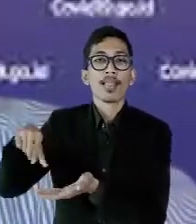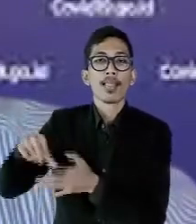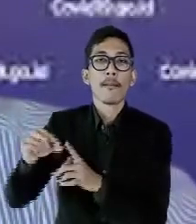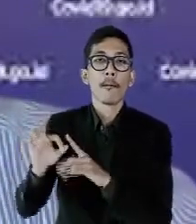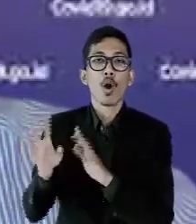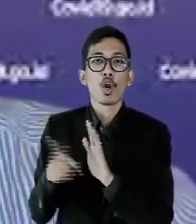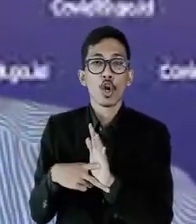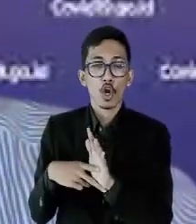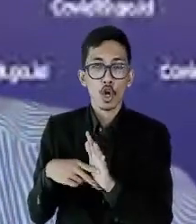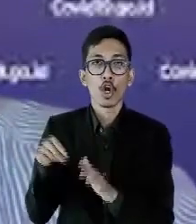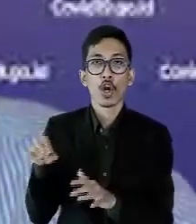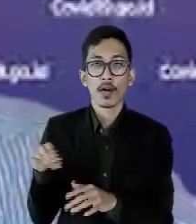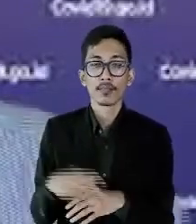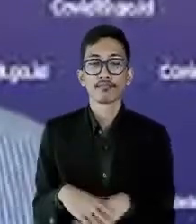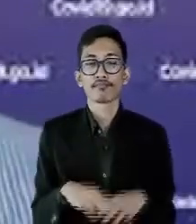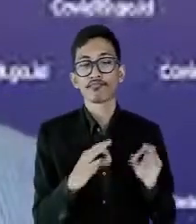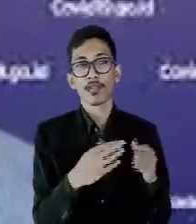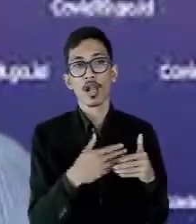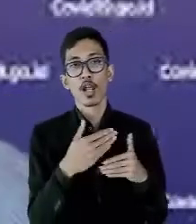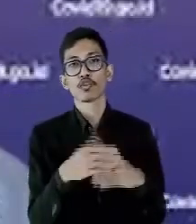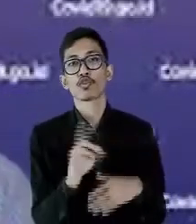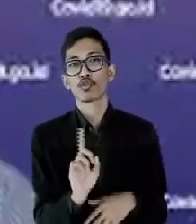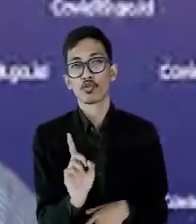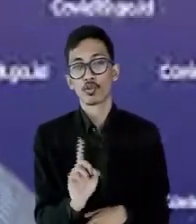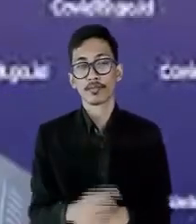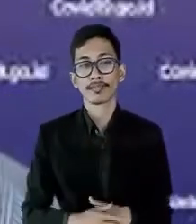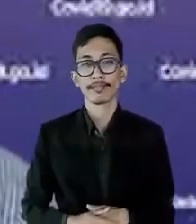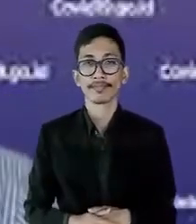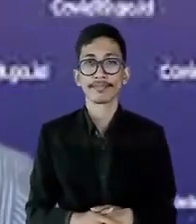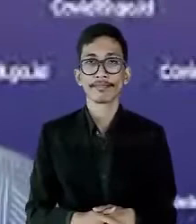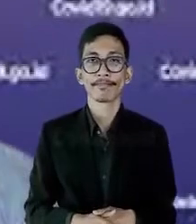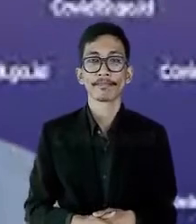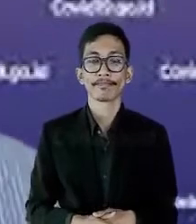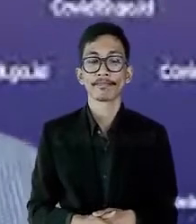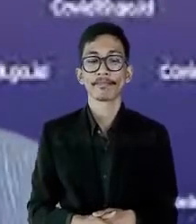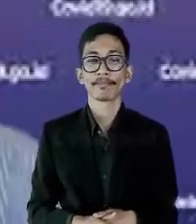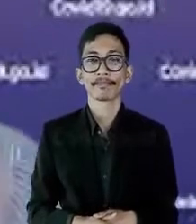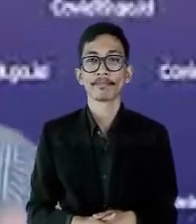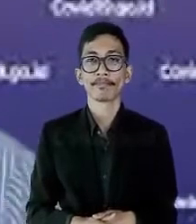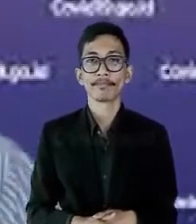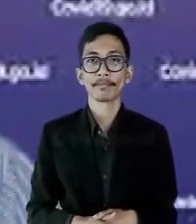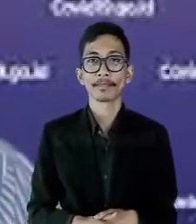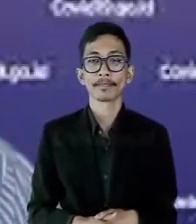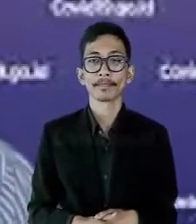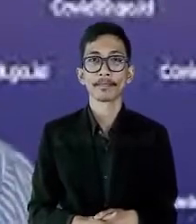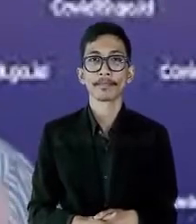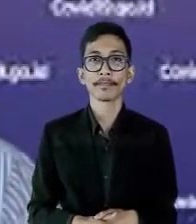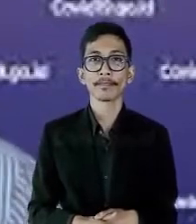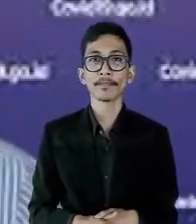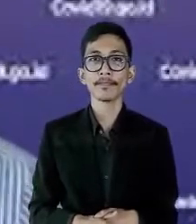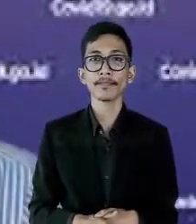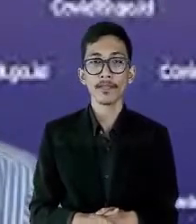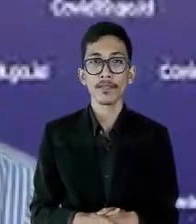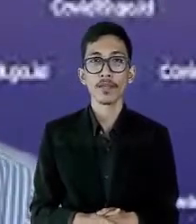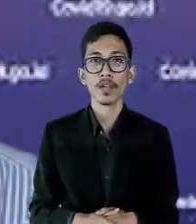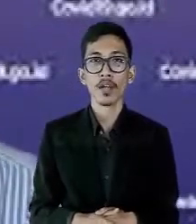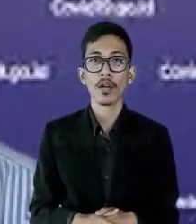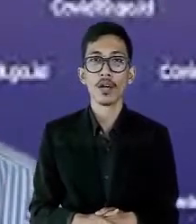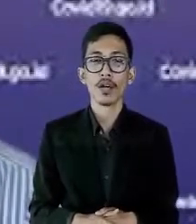lanjut dulu berbincang-bincang. Baik, nah upaya apa saja Pak tadi yang sudah dilakukan itu